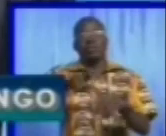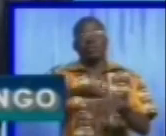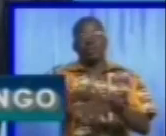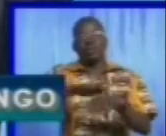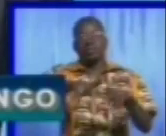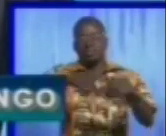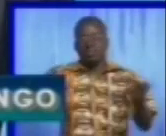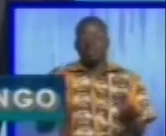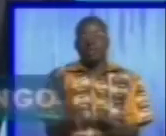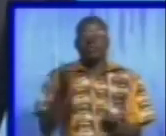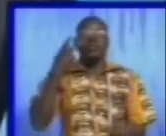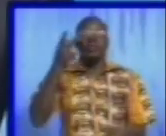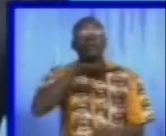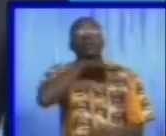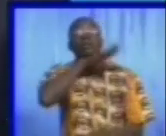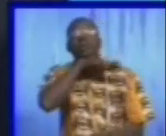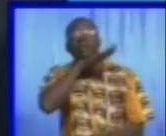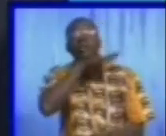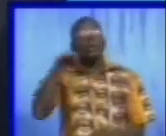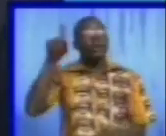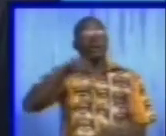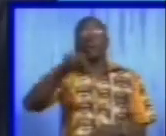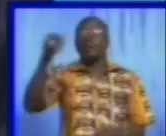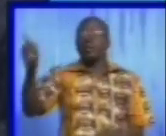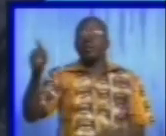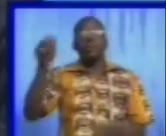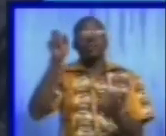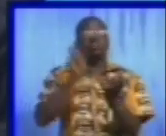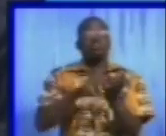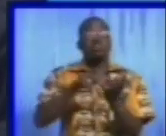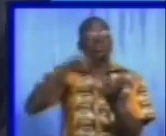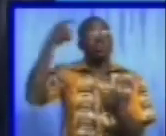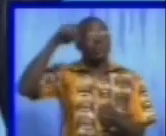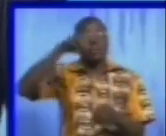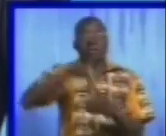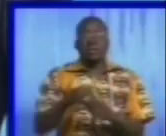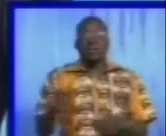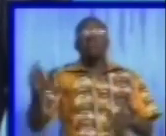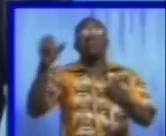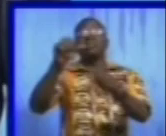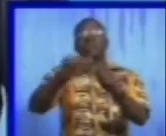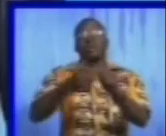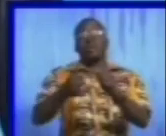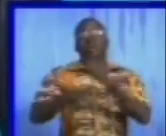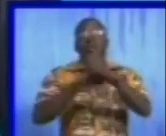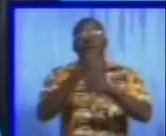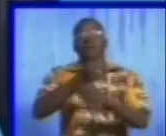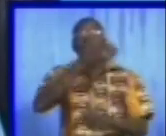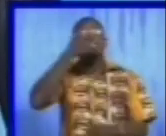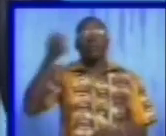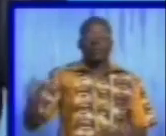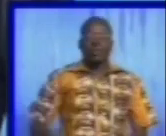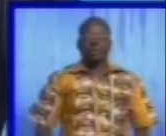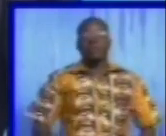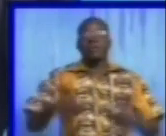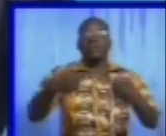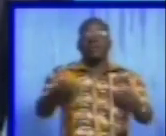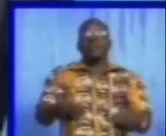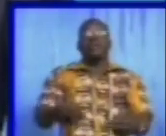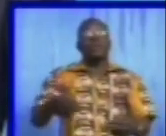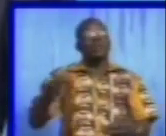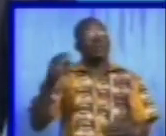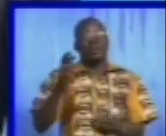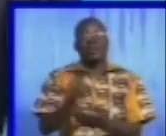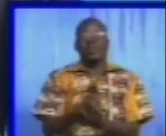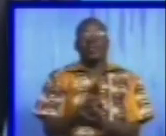des porcs, des dindons. C'est la cinquième fois que l'événement se tient et comme chaque année, les meilleurs ont été récompensés. Yolande